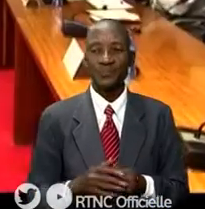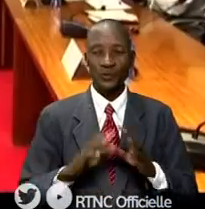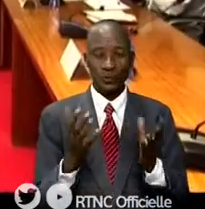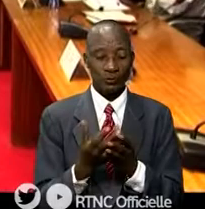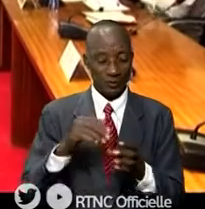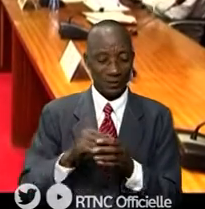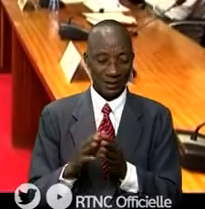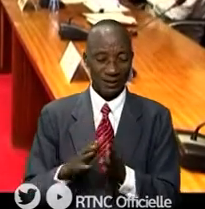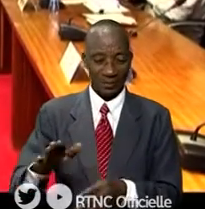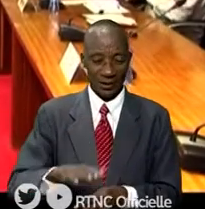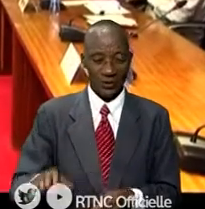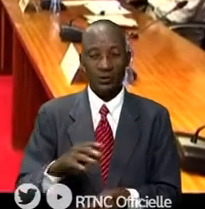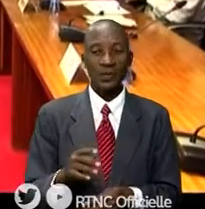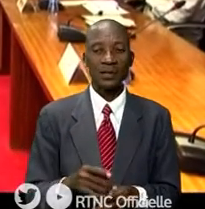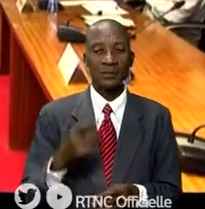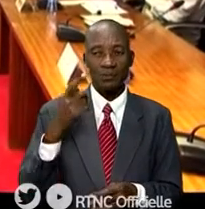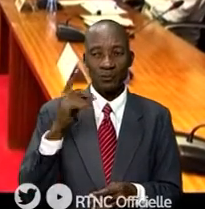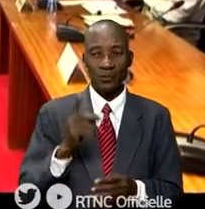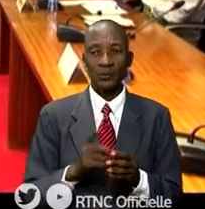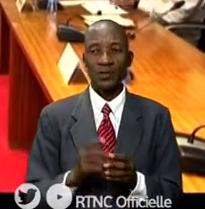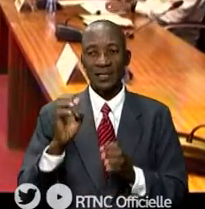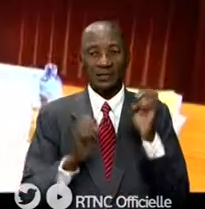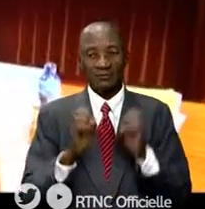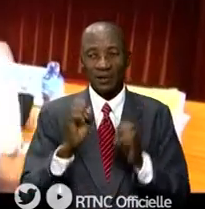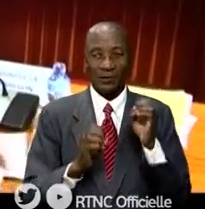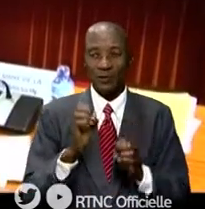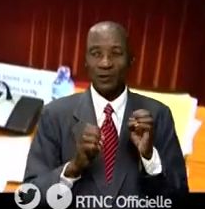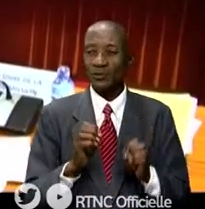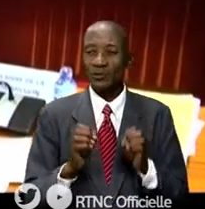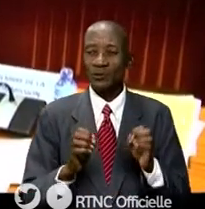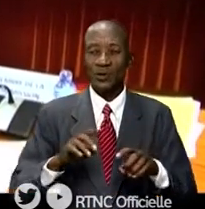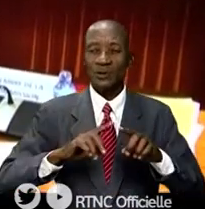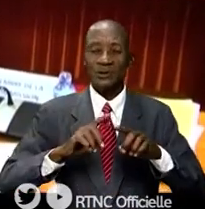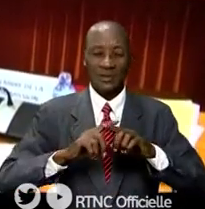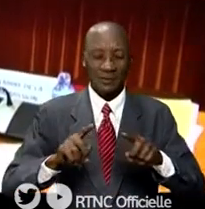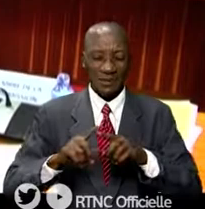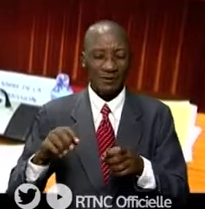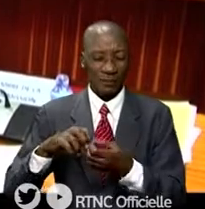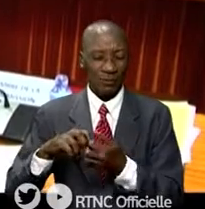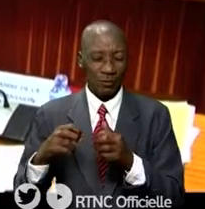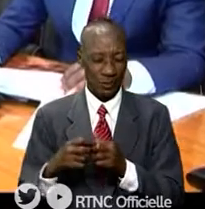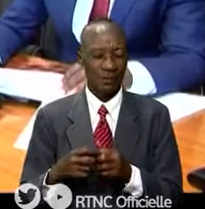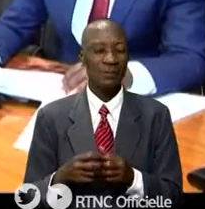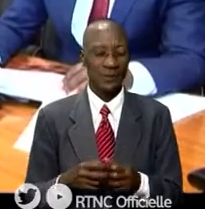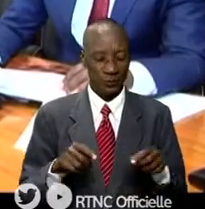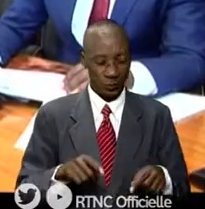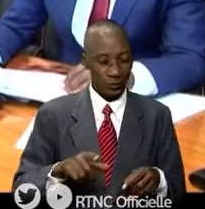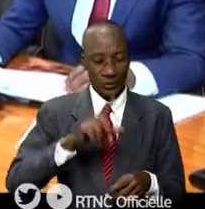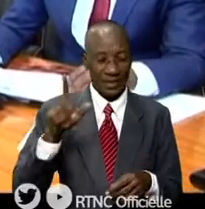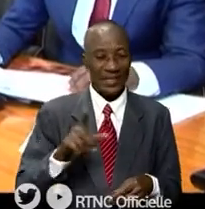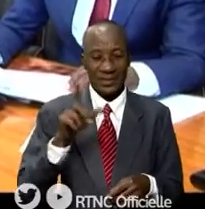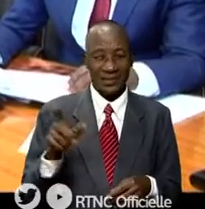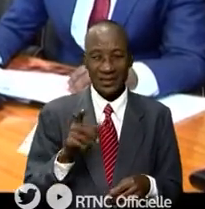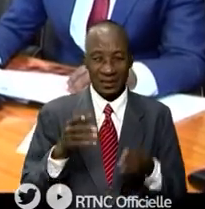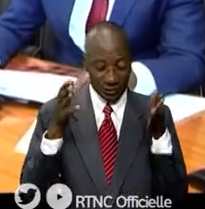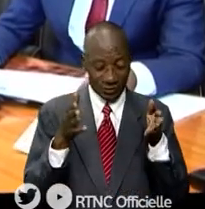nationale chargée d'évaluer l'impact des mesures prises par l'exécutif central a été très édifiée ce lundi 22 juin 2020